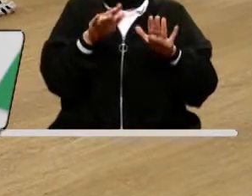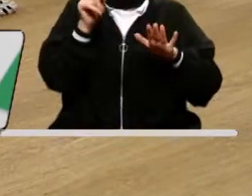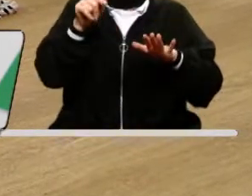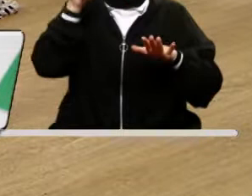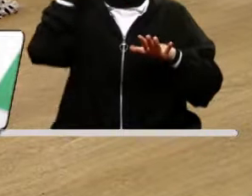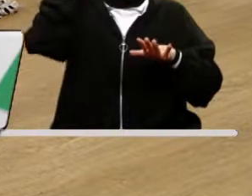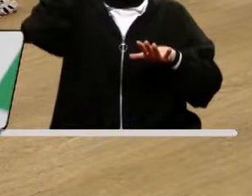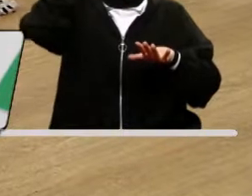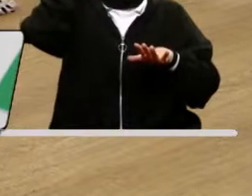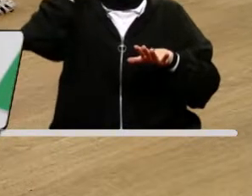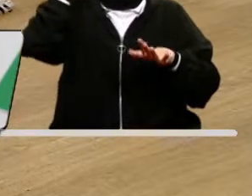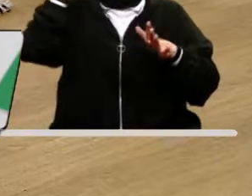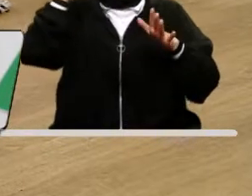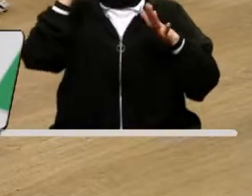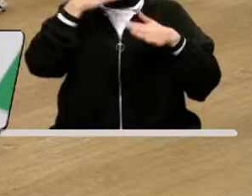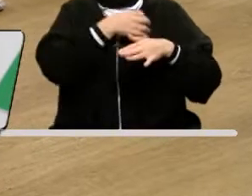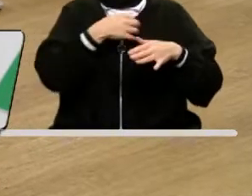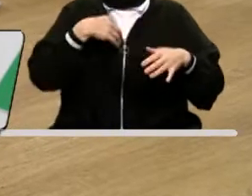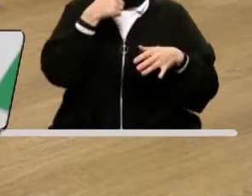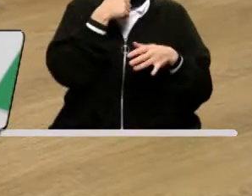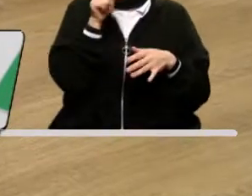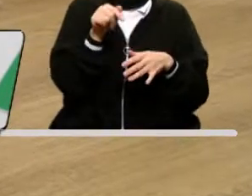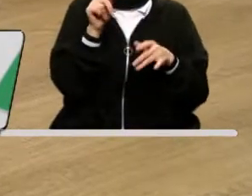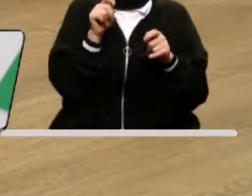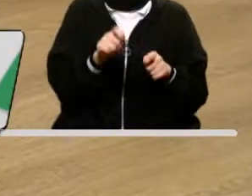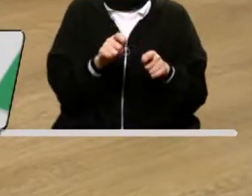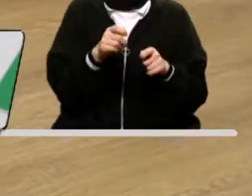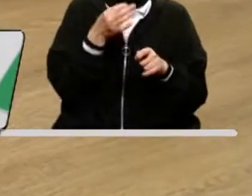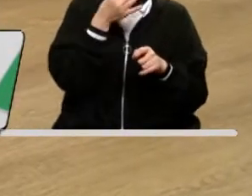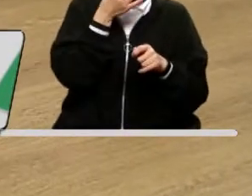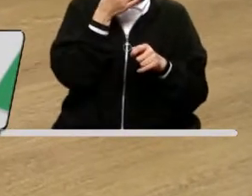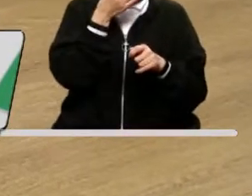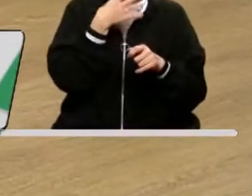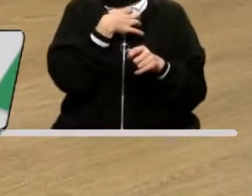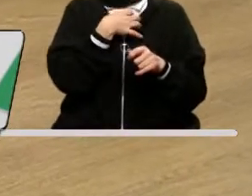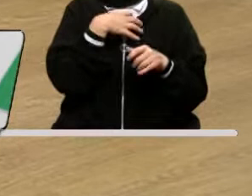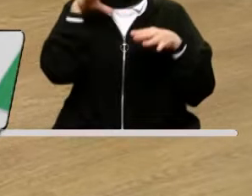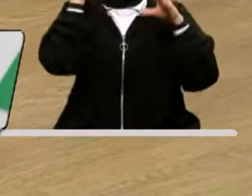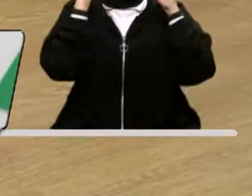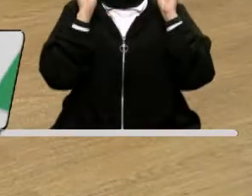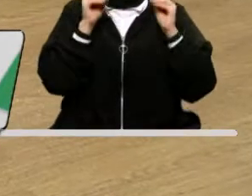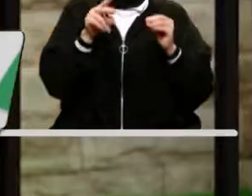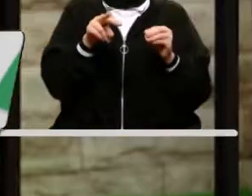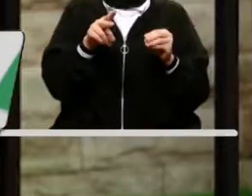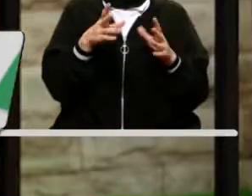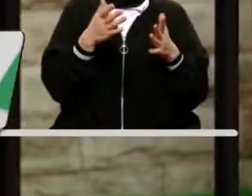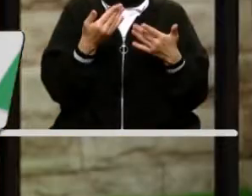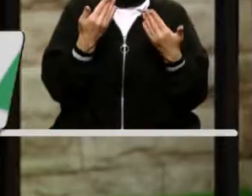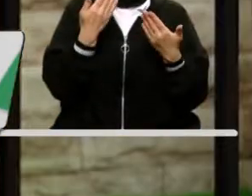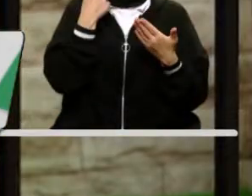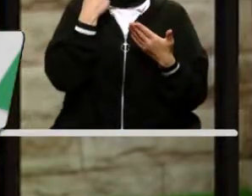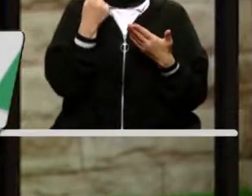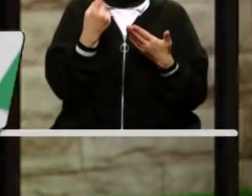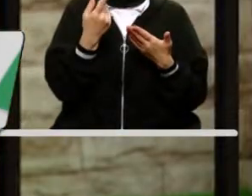anne babalar bunu yaparken lütfen kendi öğrenme biçiminizle, kendi öğrenme sisteminizle, hele hele örnekleyerek kardeşiyle,